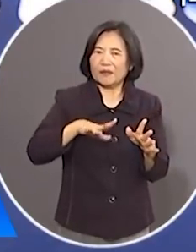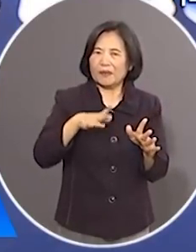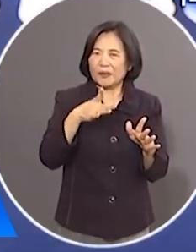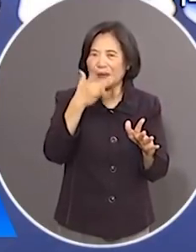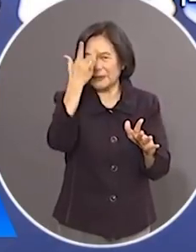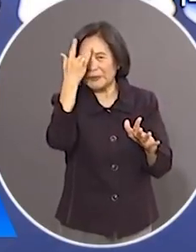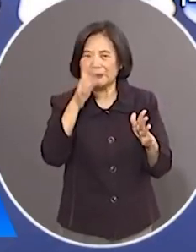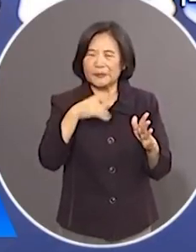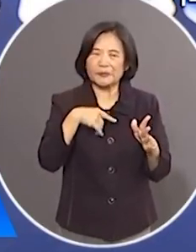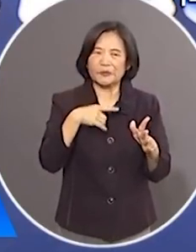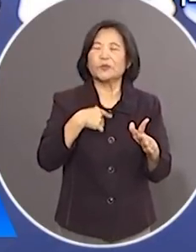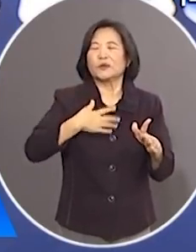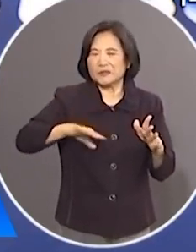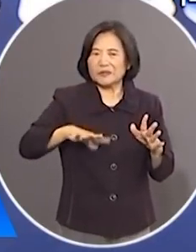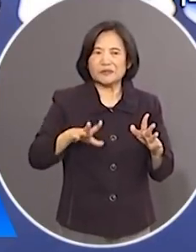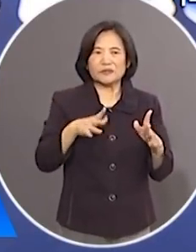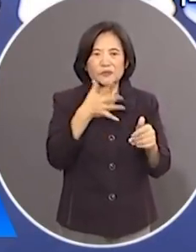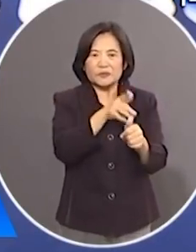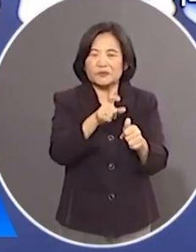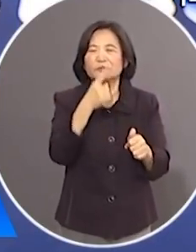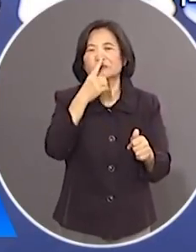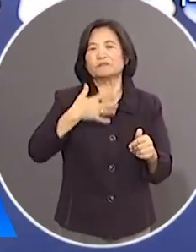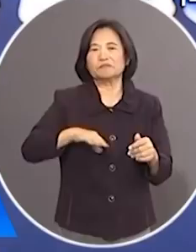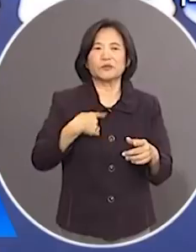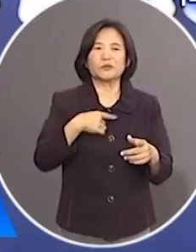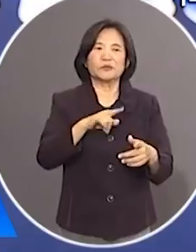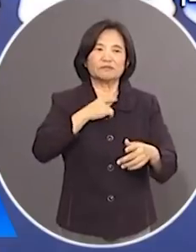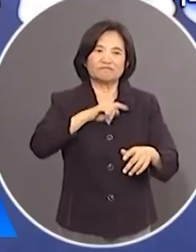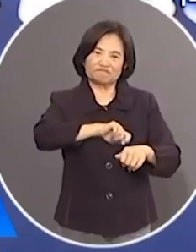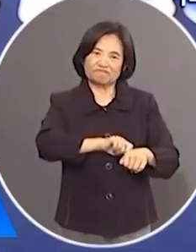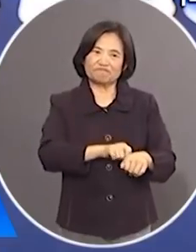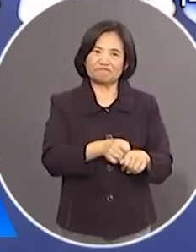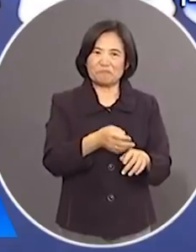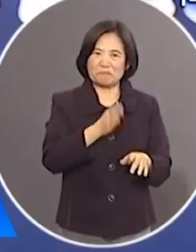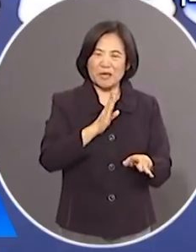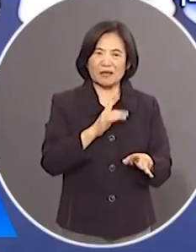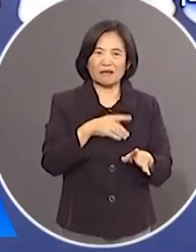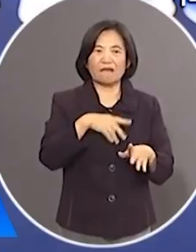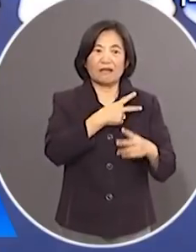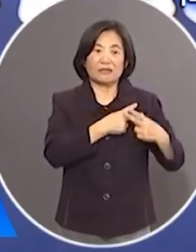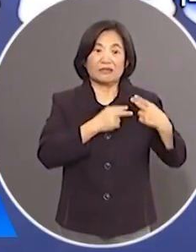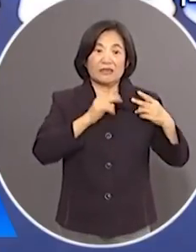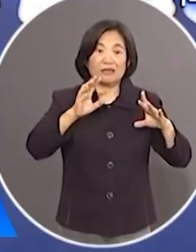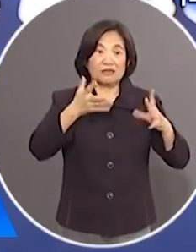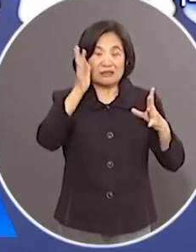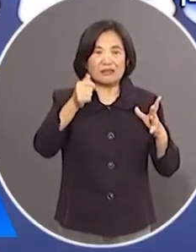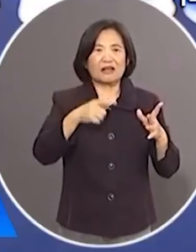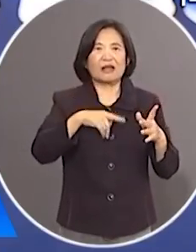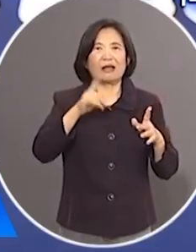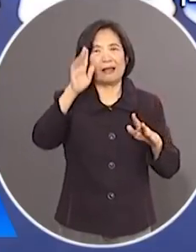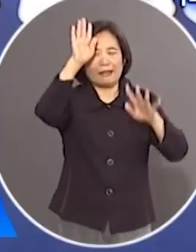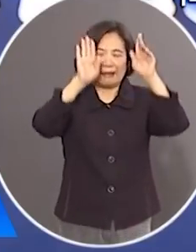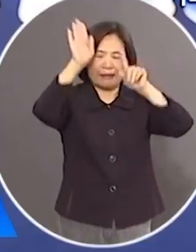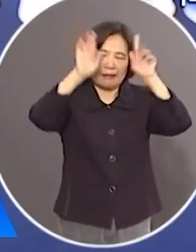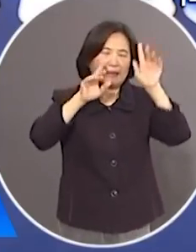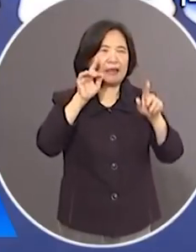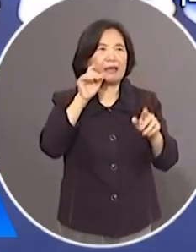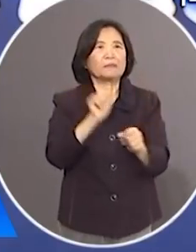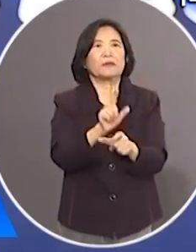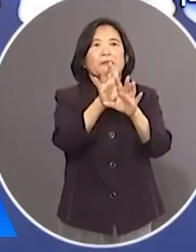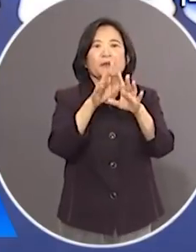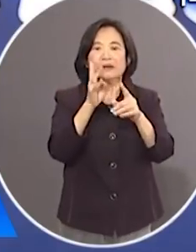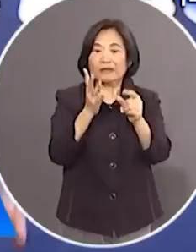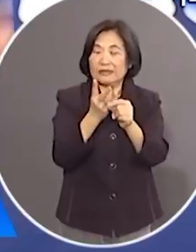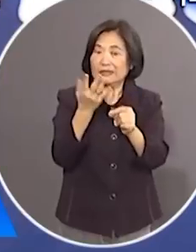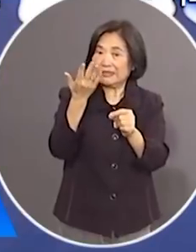我脚踏实地，我不会像蔡英文天马行空。4年前参选总统的